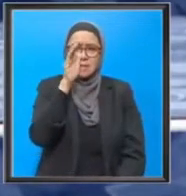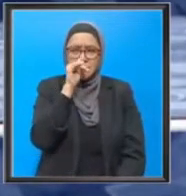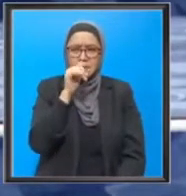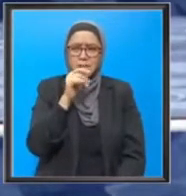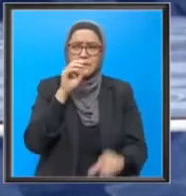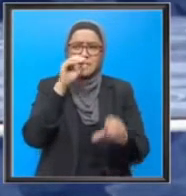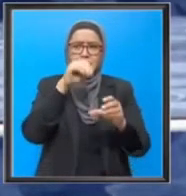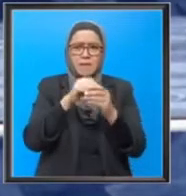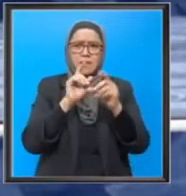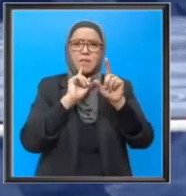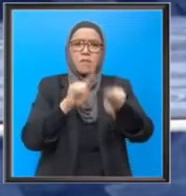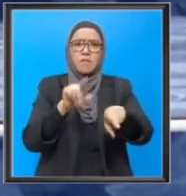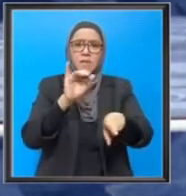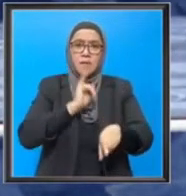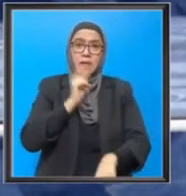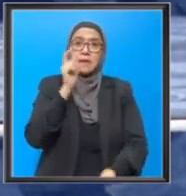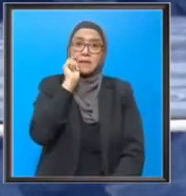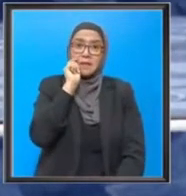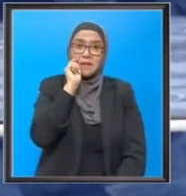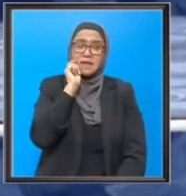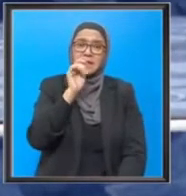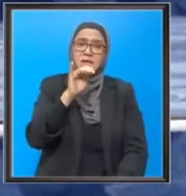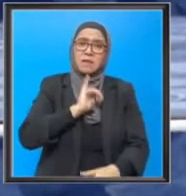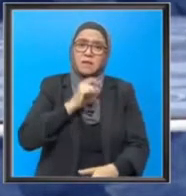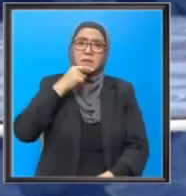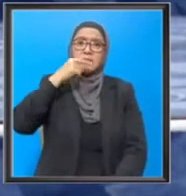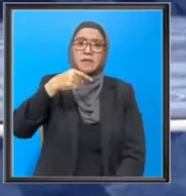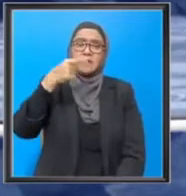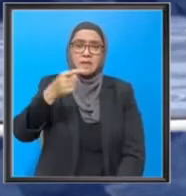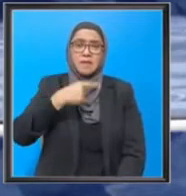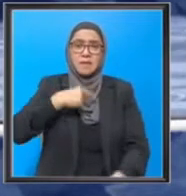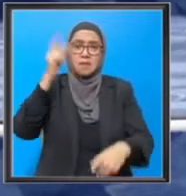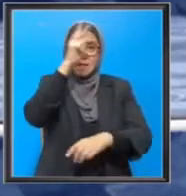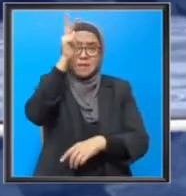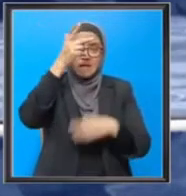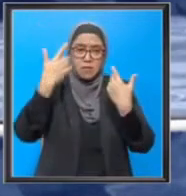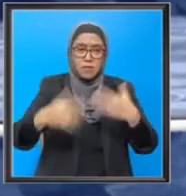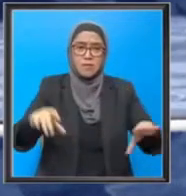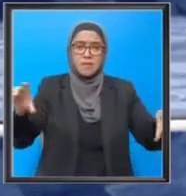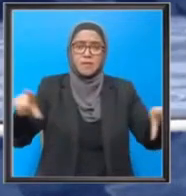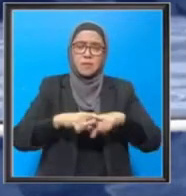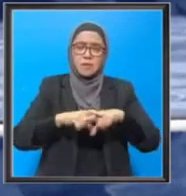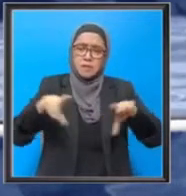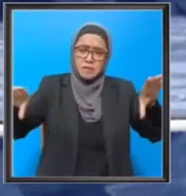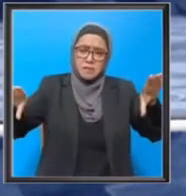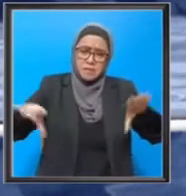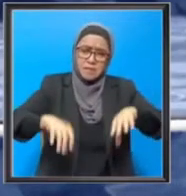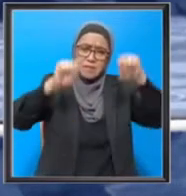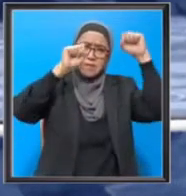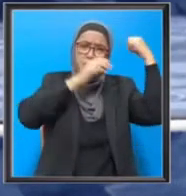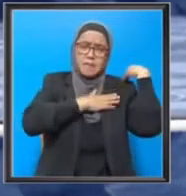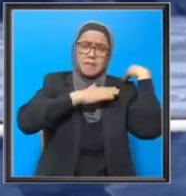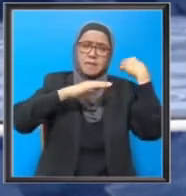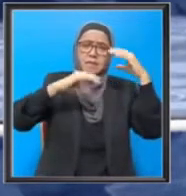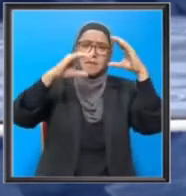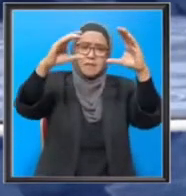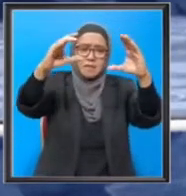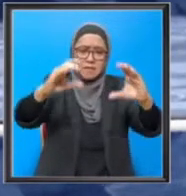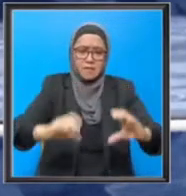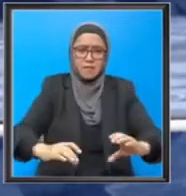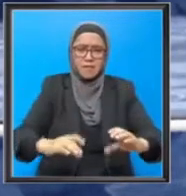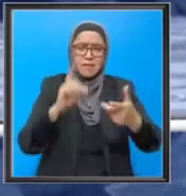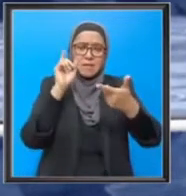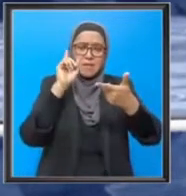tidak langsung saya menyatakan bahwa kerajaan telah mengambil langkah-langkah pertamanya Jateng kuasa ini